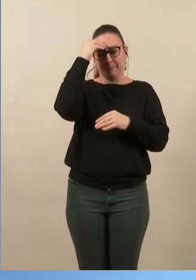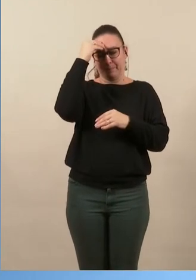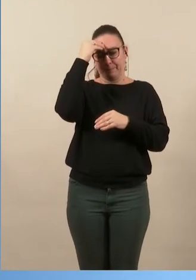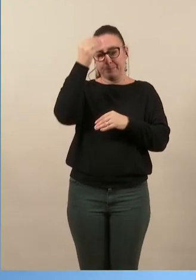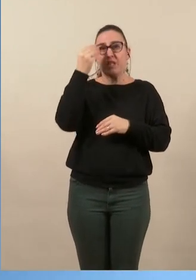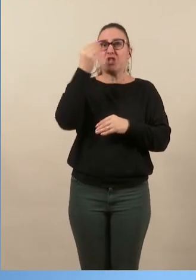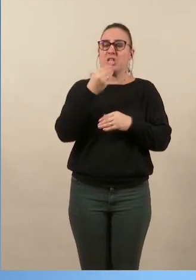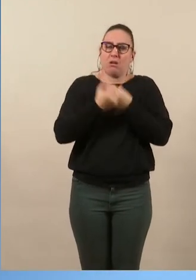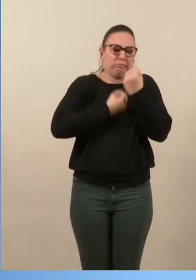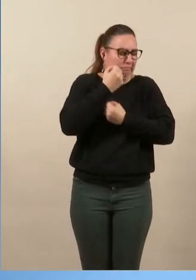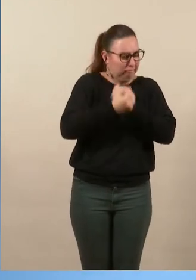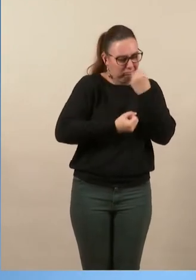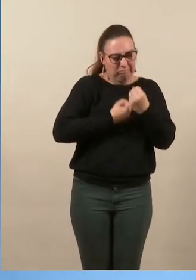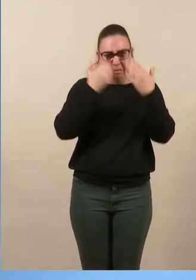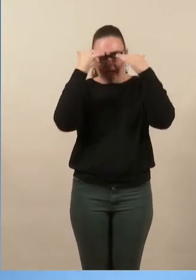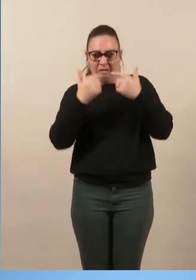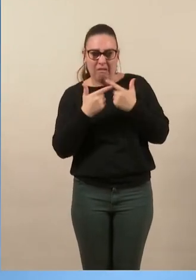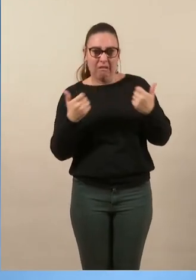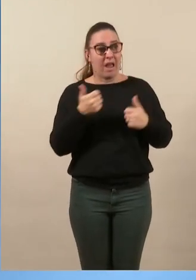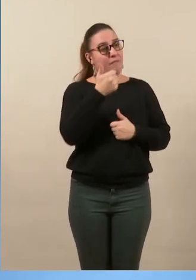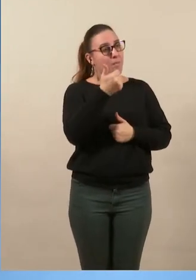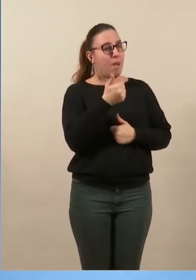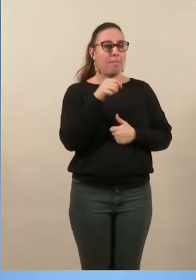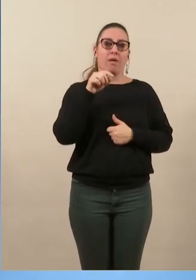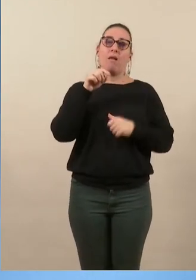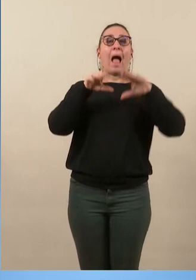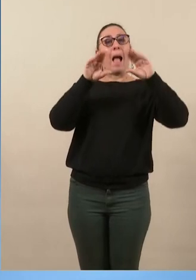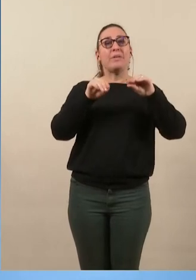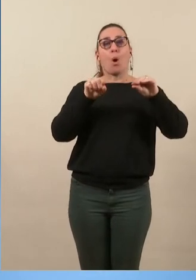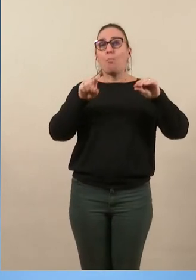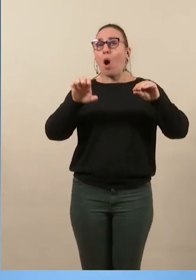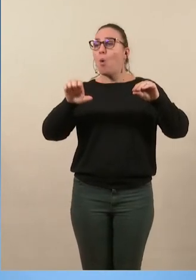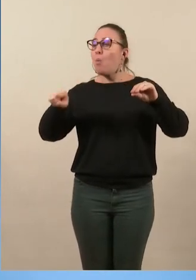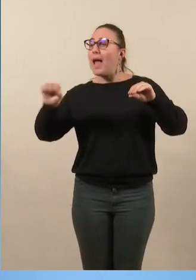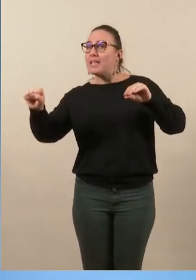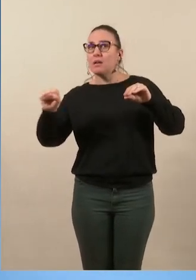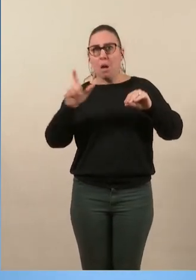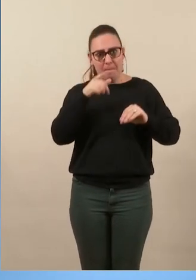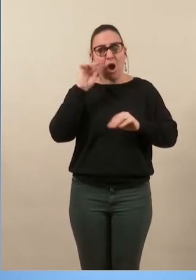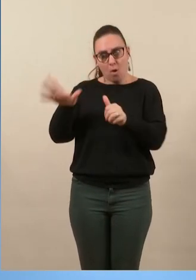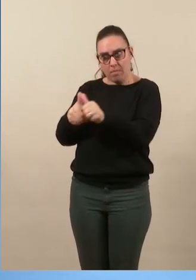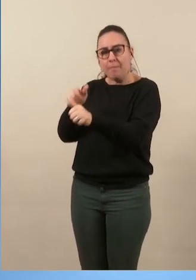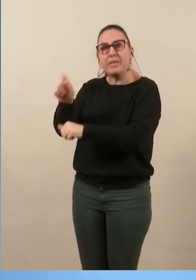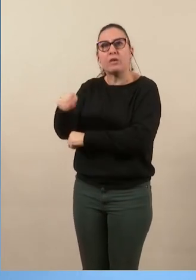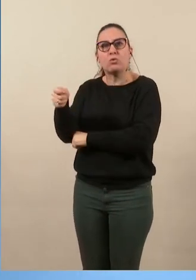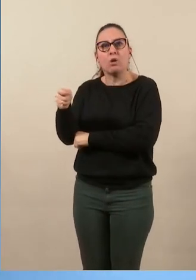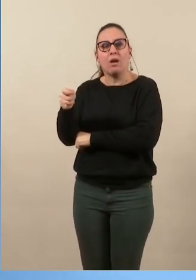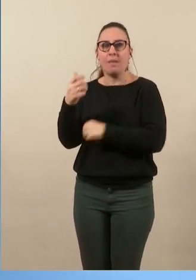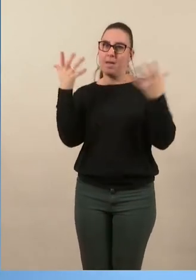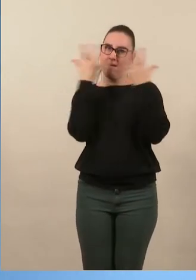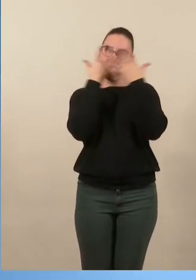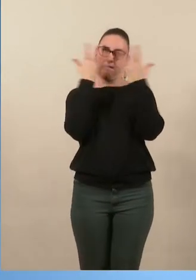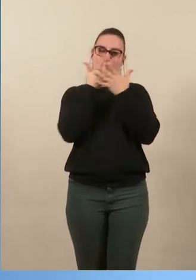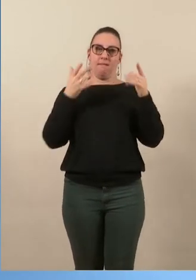et que vous dites que vous accompagnez les habitants.e.s je dis pas qu'il faut pas accompagner les hommes c'est très bien de le faire mais ne le